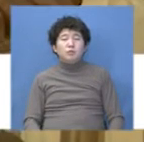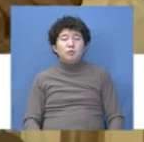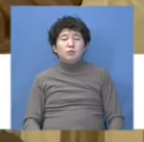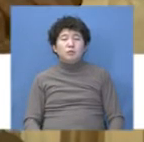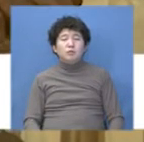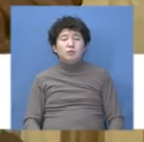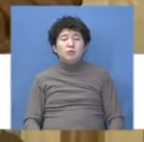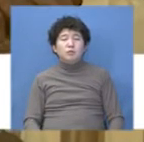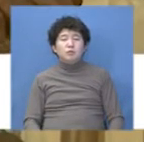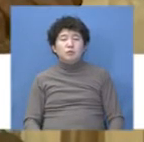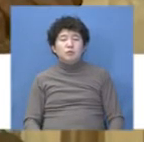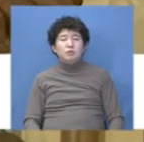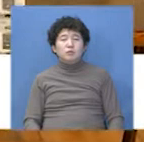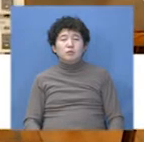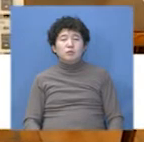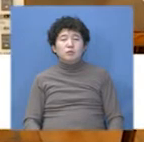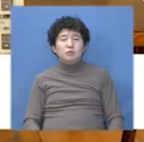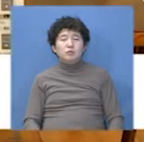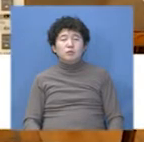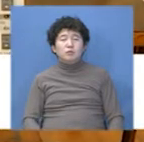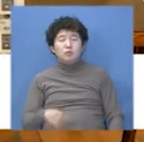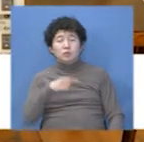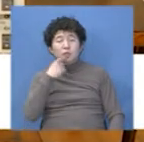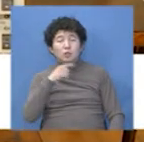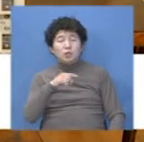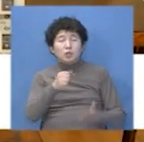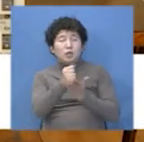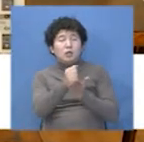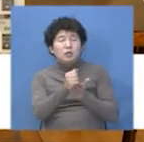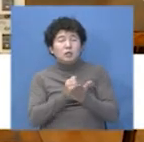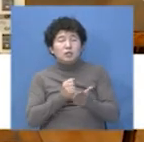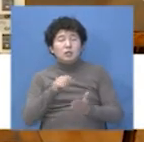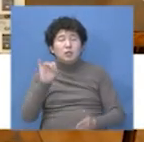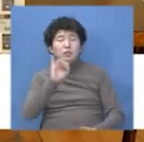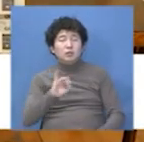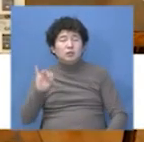позавидовать ведущие музеи республики. Не без гордости говорят хранители